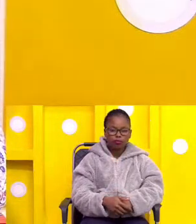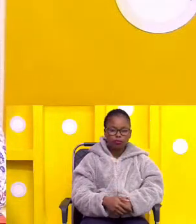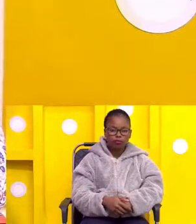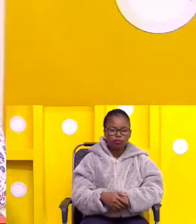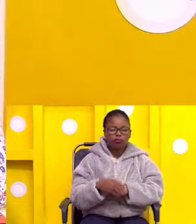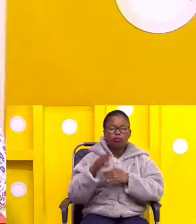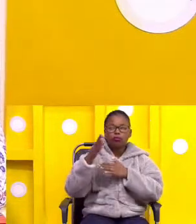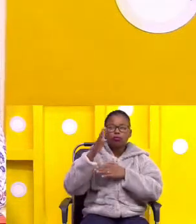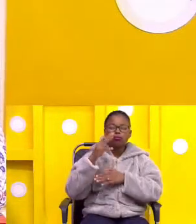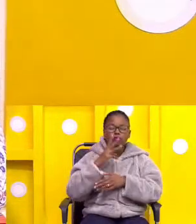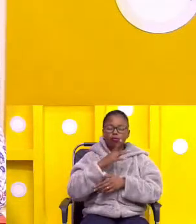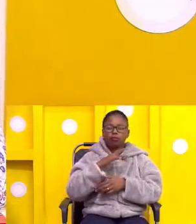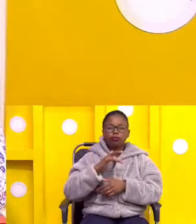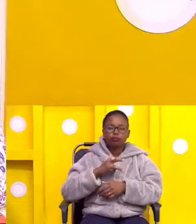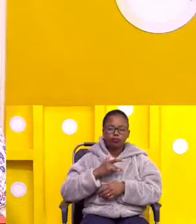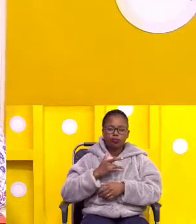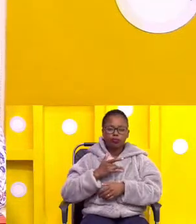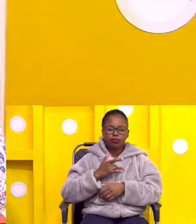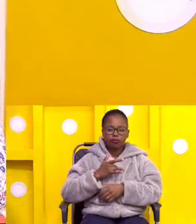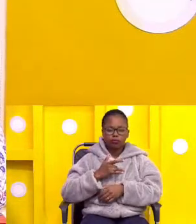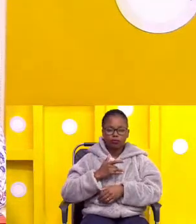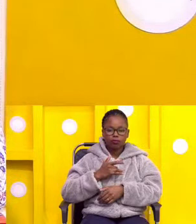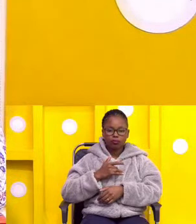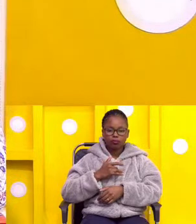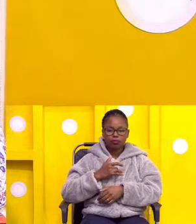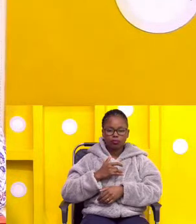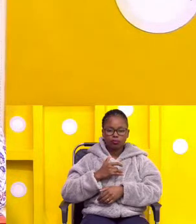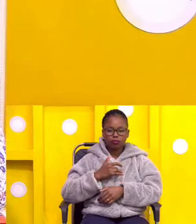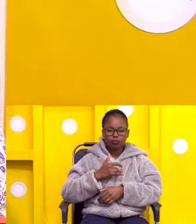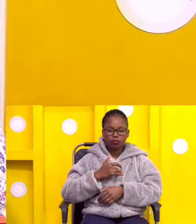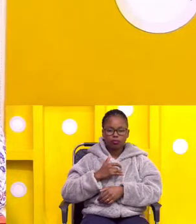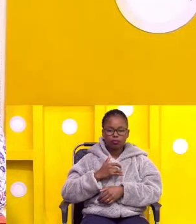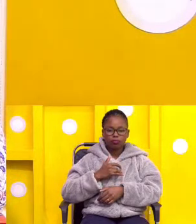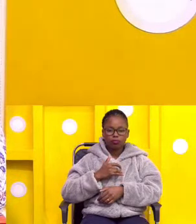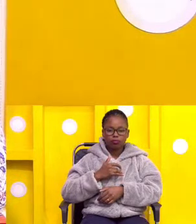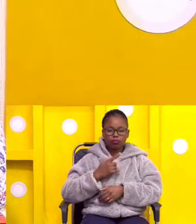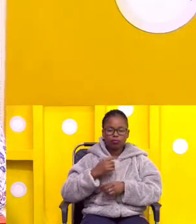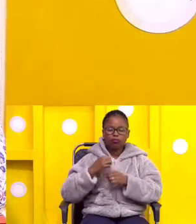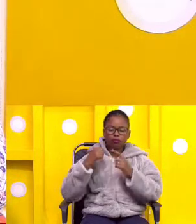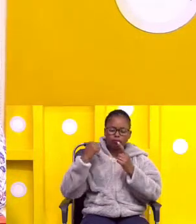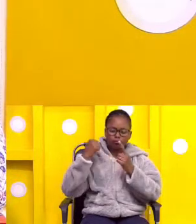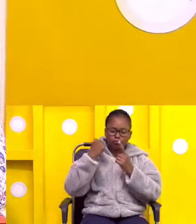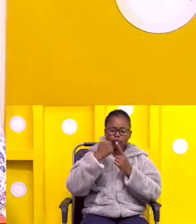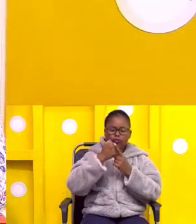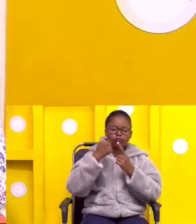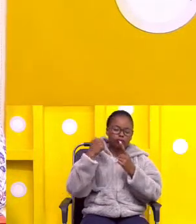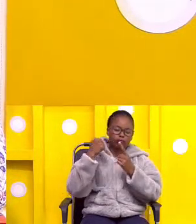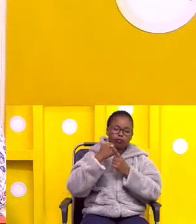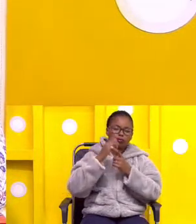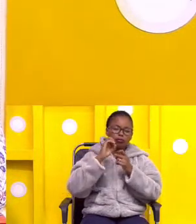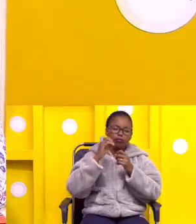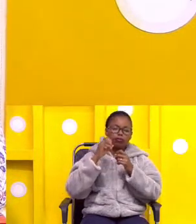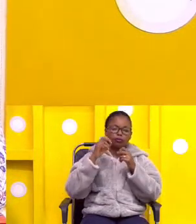Ngai witũ nĩ mwĩhokeku. Rĩu mbara cia maroho nĩ nyingĩ.